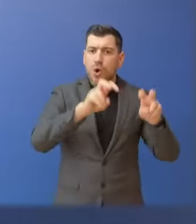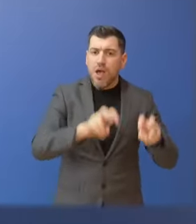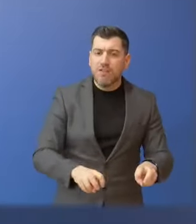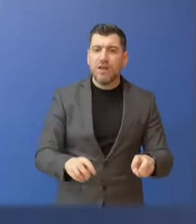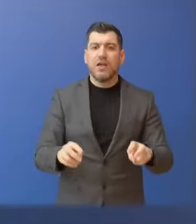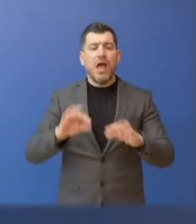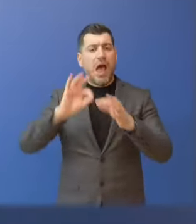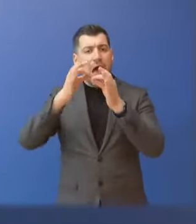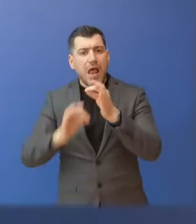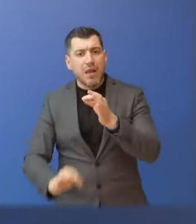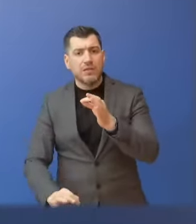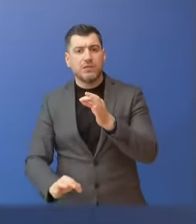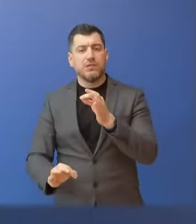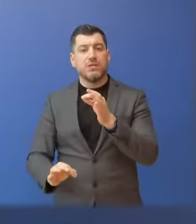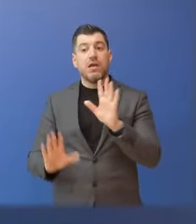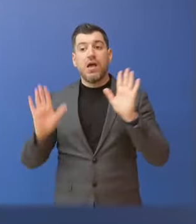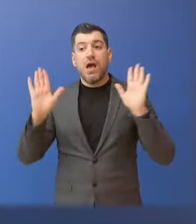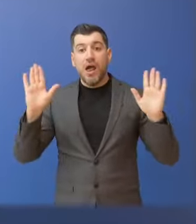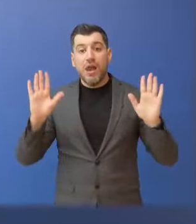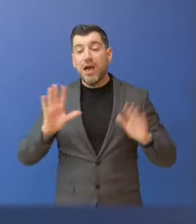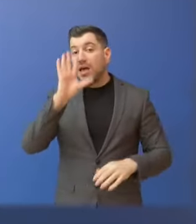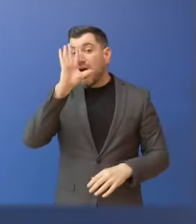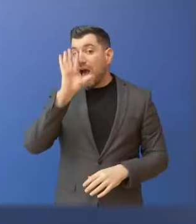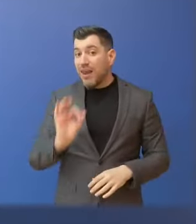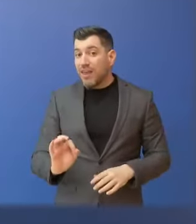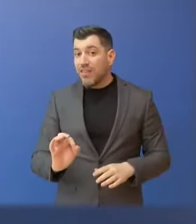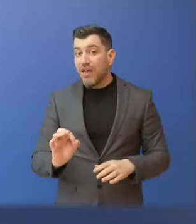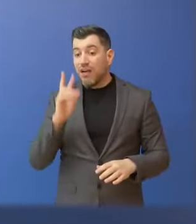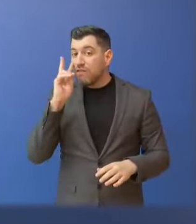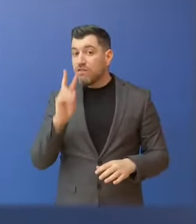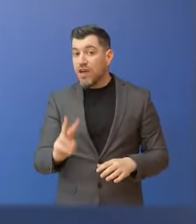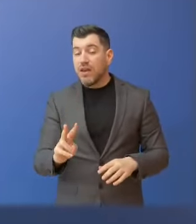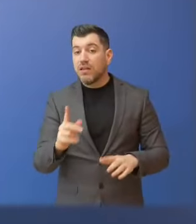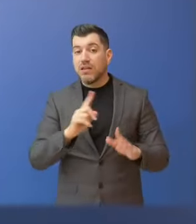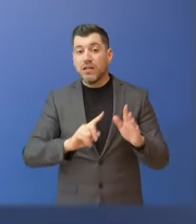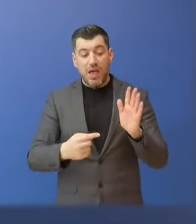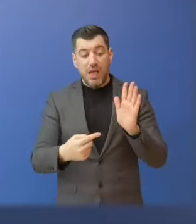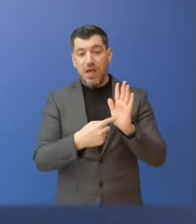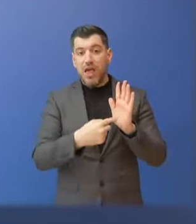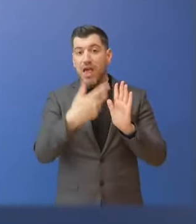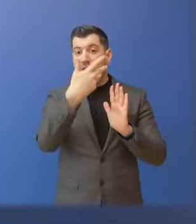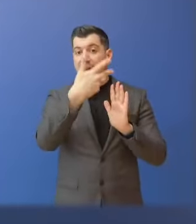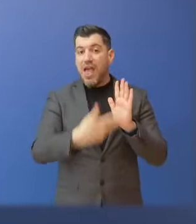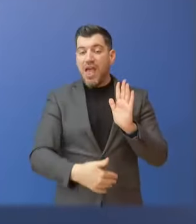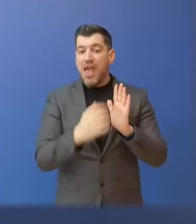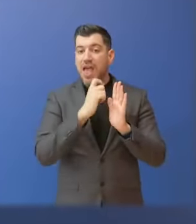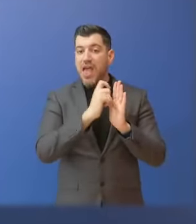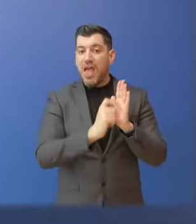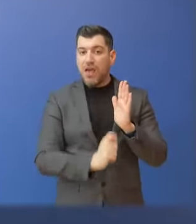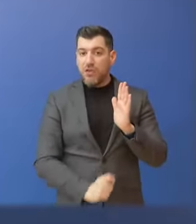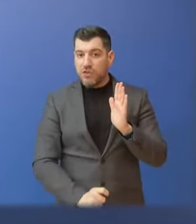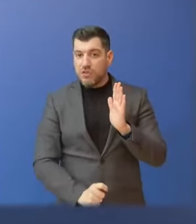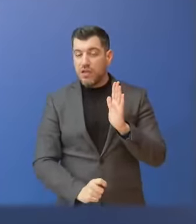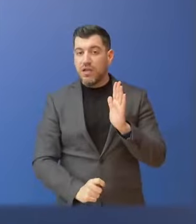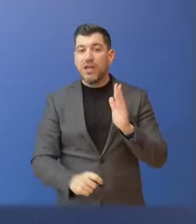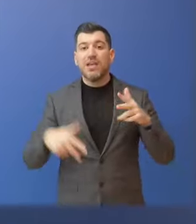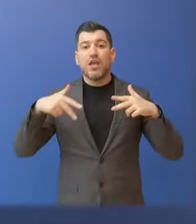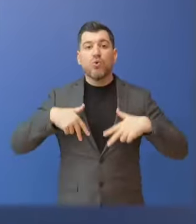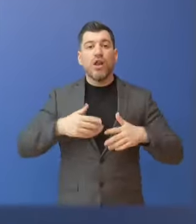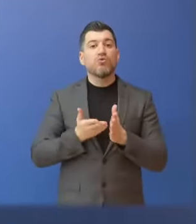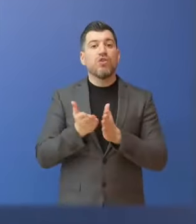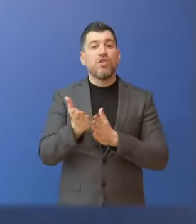αλλά η αλήθεια λέγεται στην έκθεση για το κράτος δικαίου που συντάσσεται για όλα τα κράτη από την